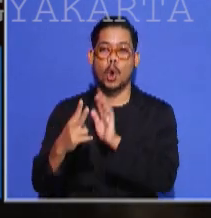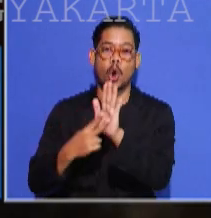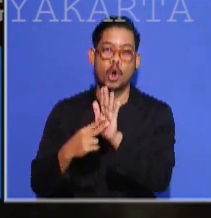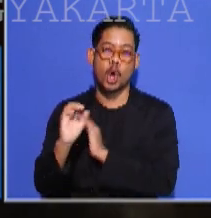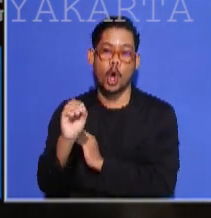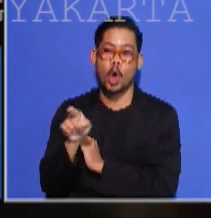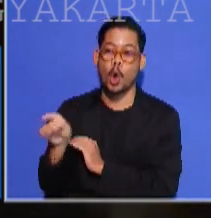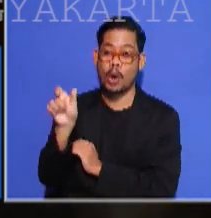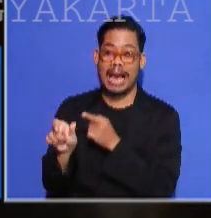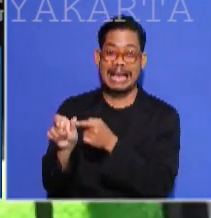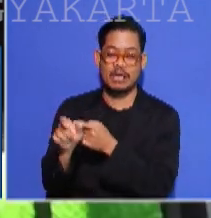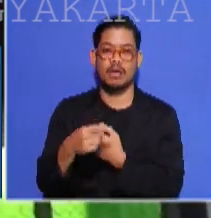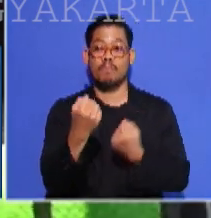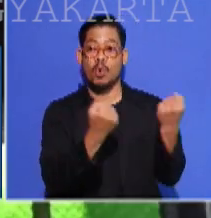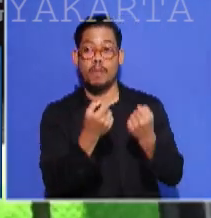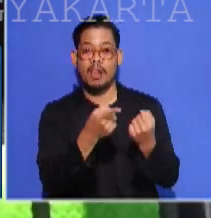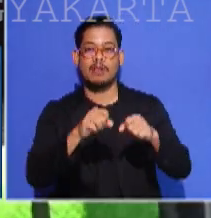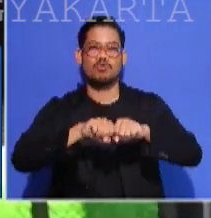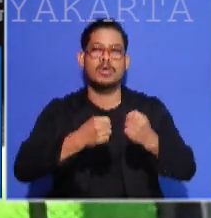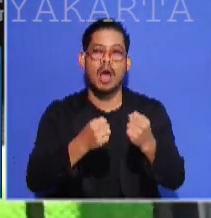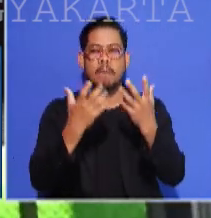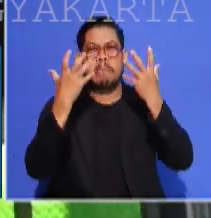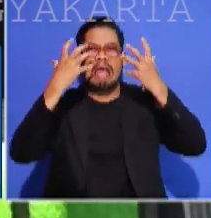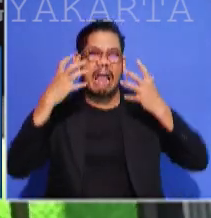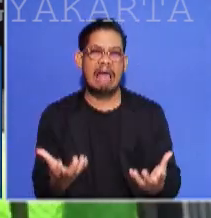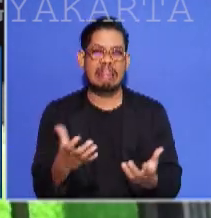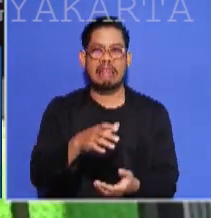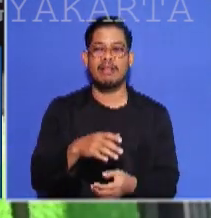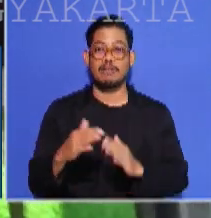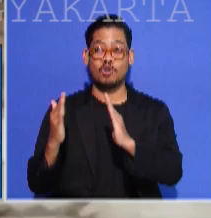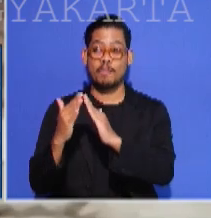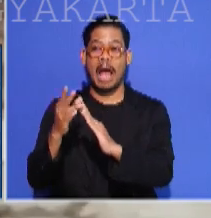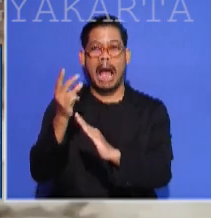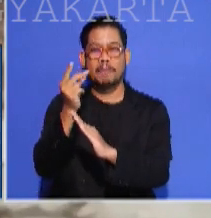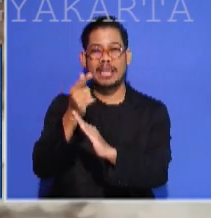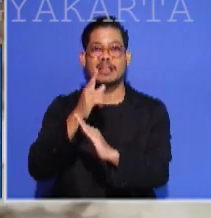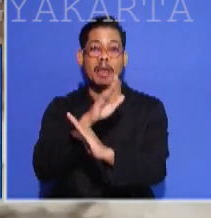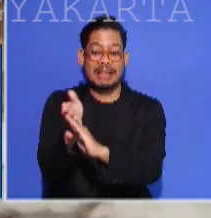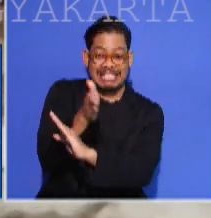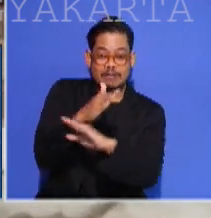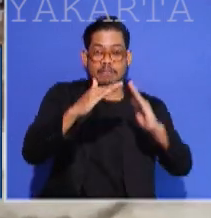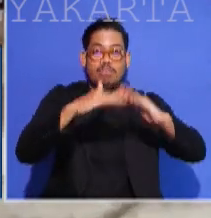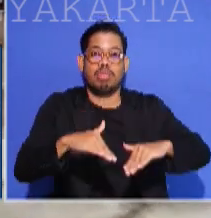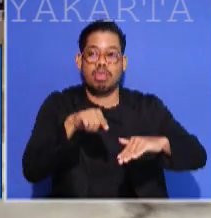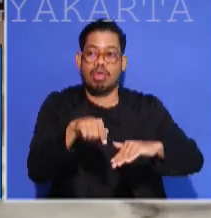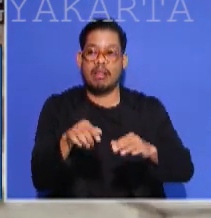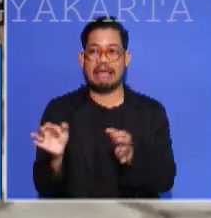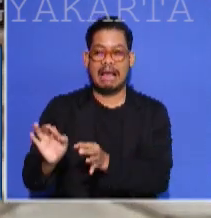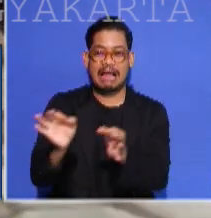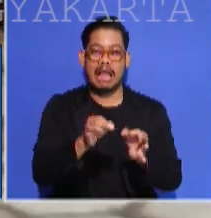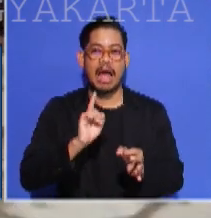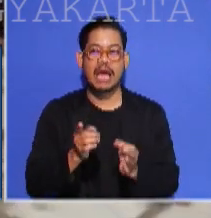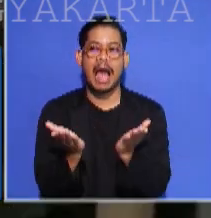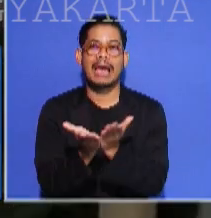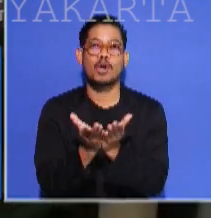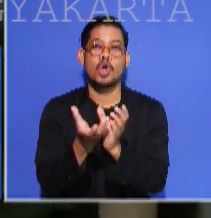bagian kabin Sedangkan untuk kondisi teras rumah nyaris ambro di sekitarnya juga nampak sejumlah kayu gelondongan